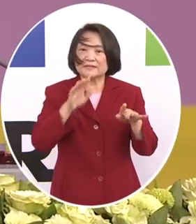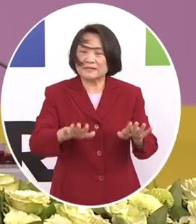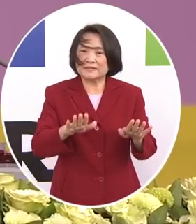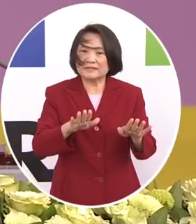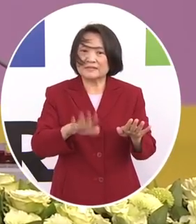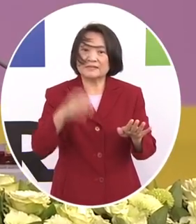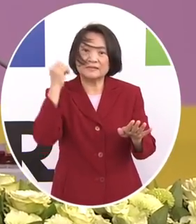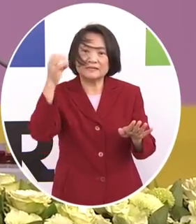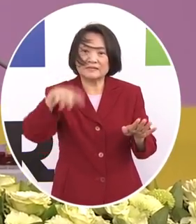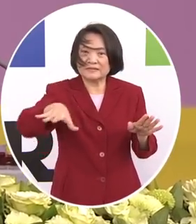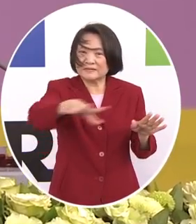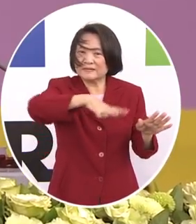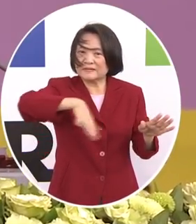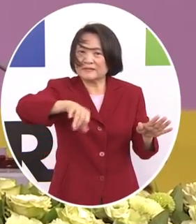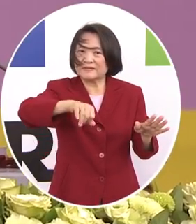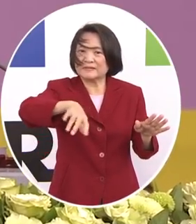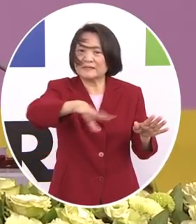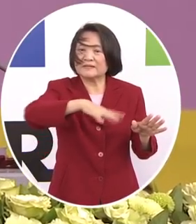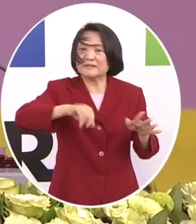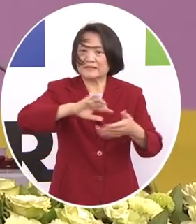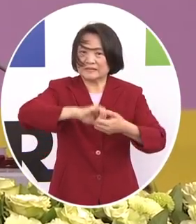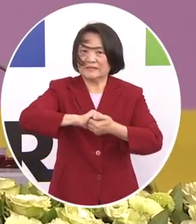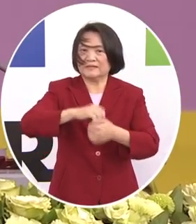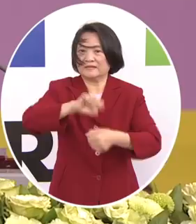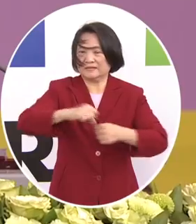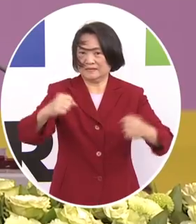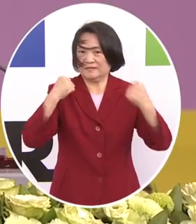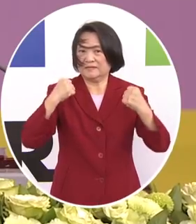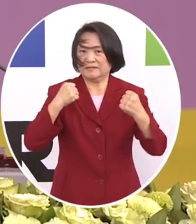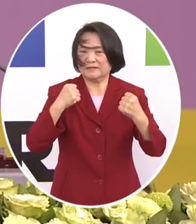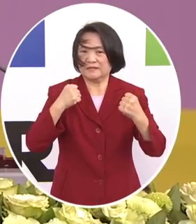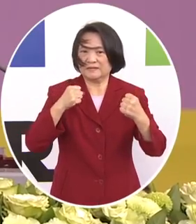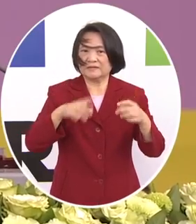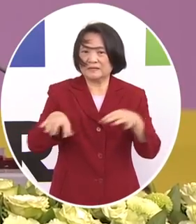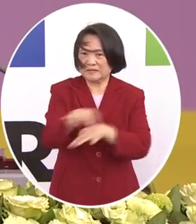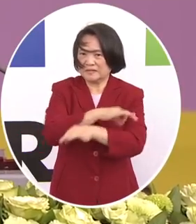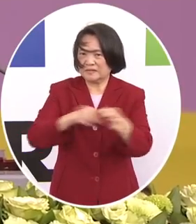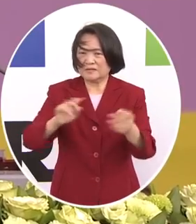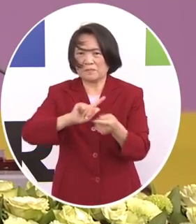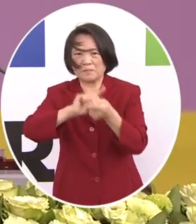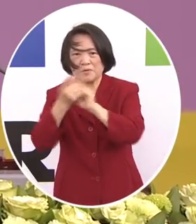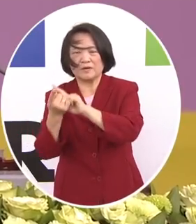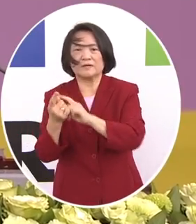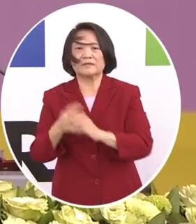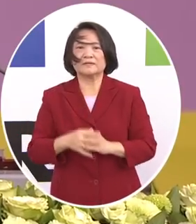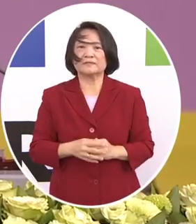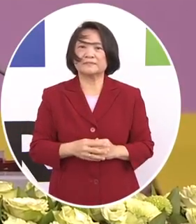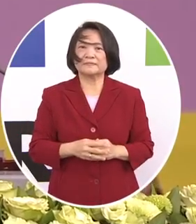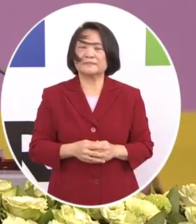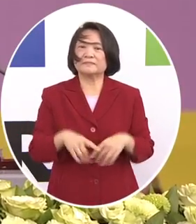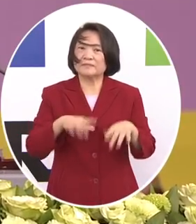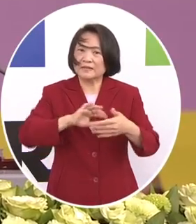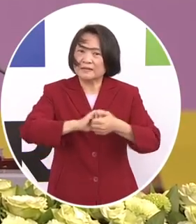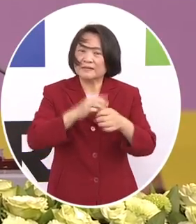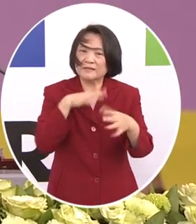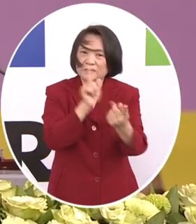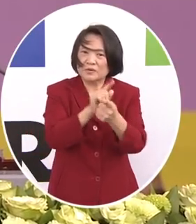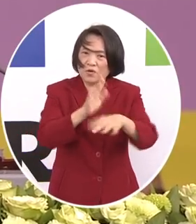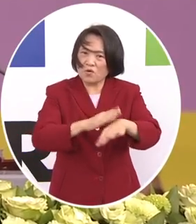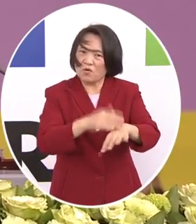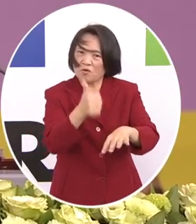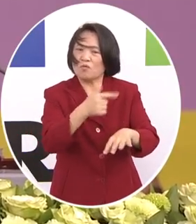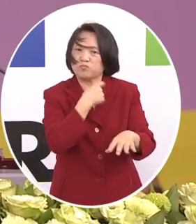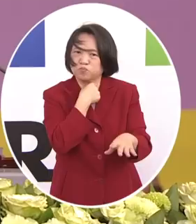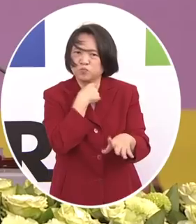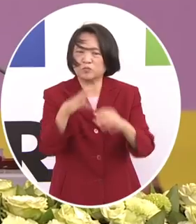上，我们必须要强力的推动经济转型，有效率的执行